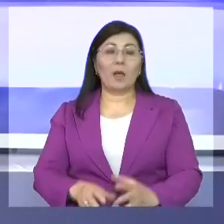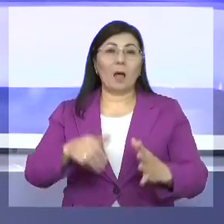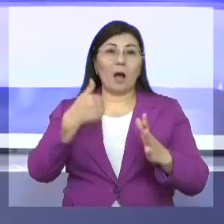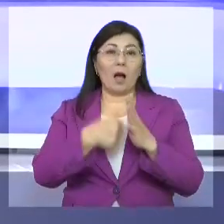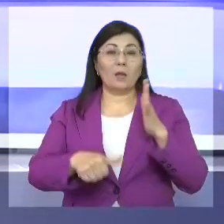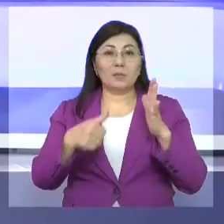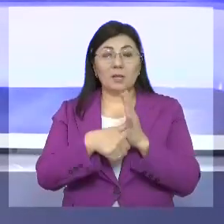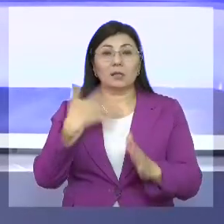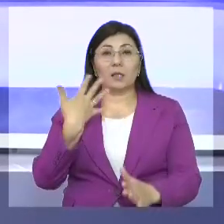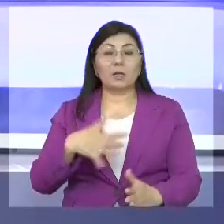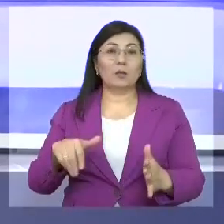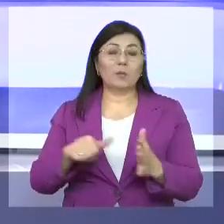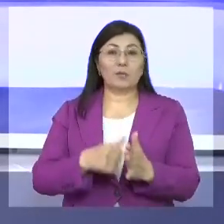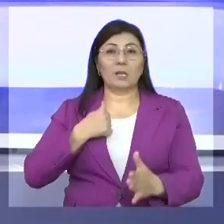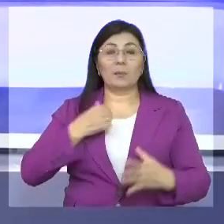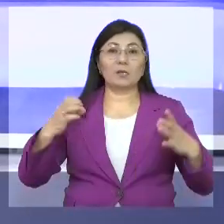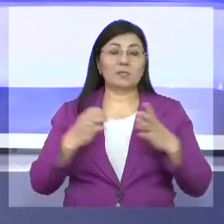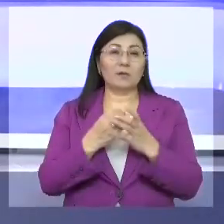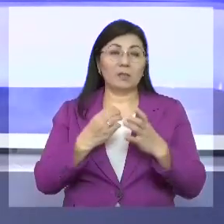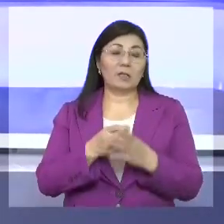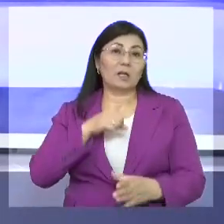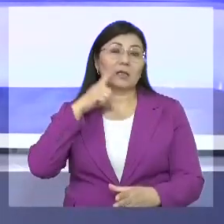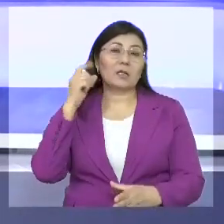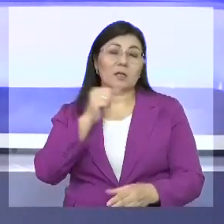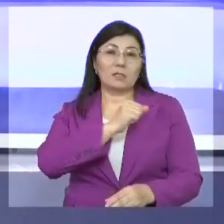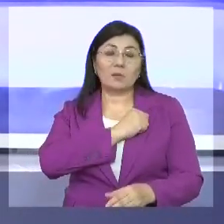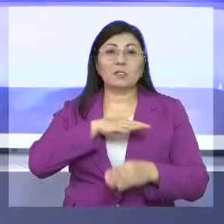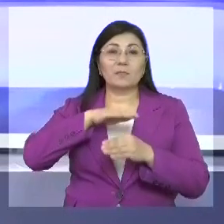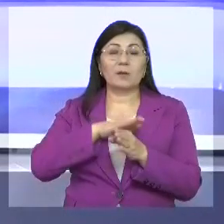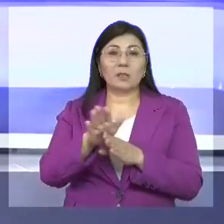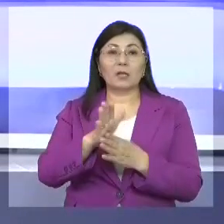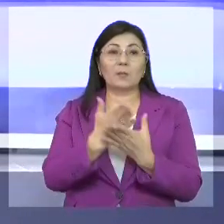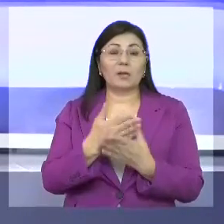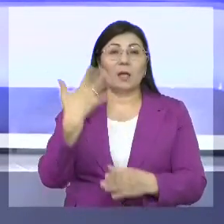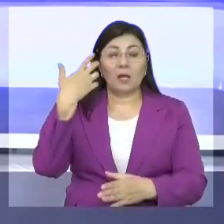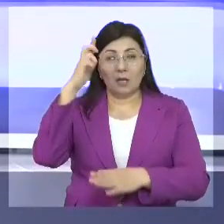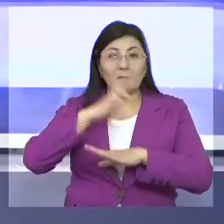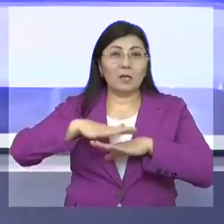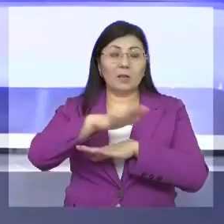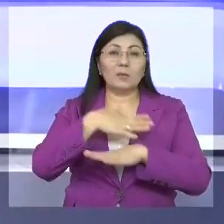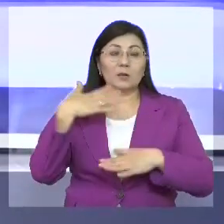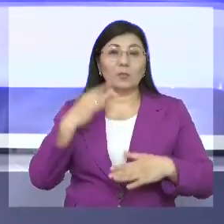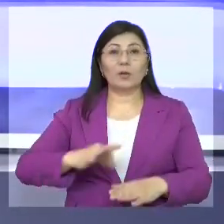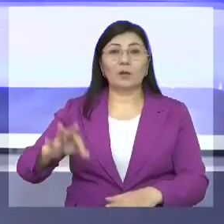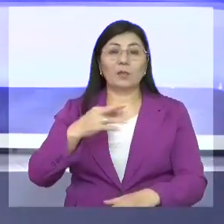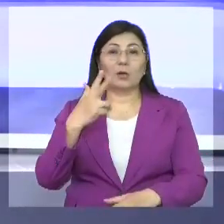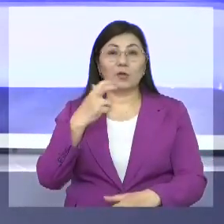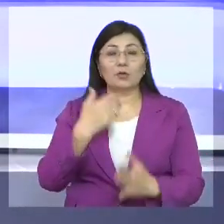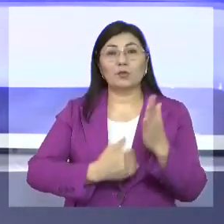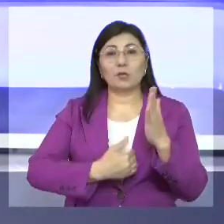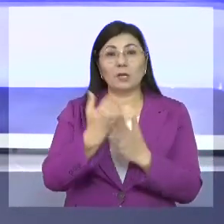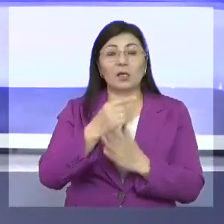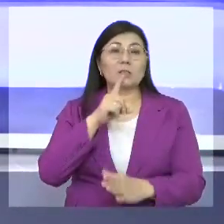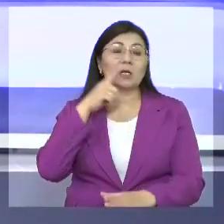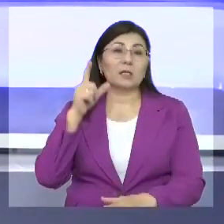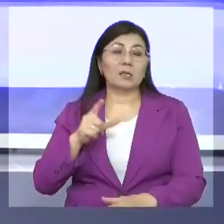Апсалтта 55 әскери бөлімі жас сарбаздар мен толықты. Отан алдындағы борышын өтеуге еліміздің бір қатар аймағынан 300-ден аса жас